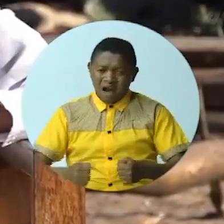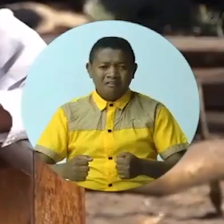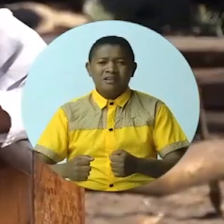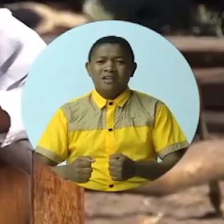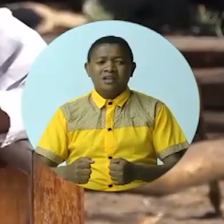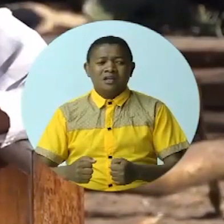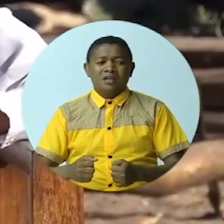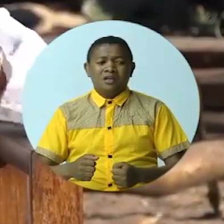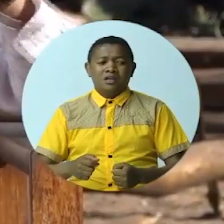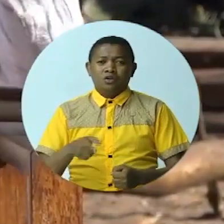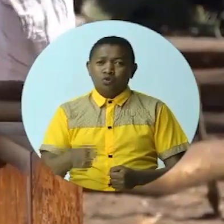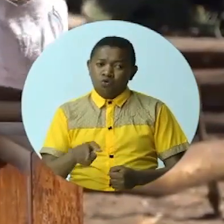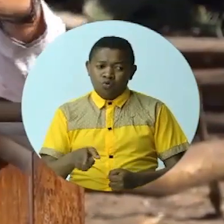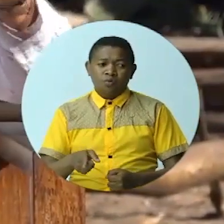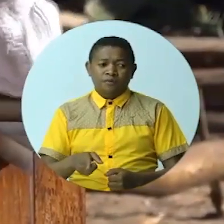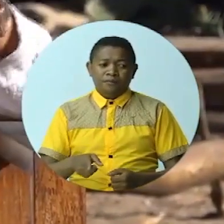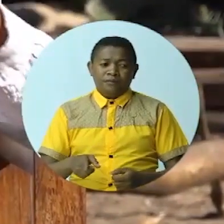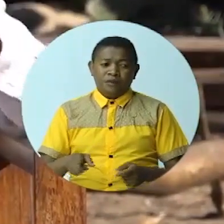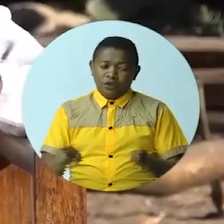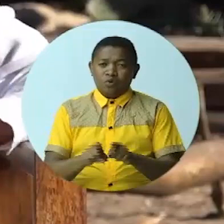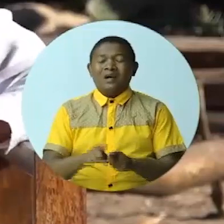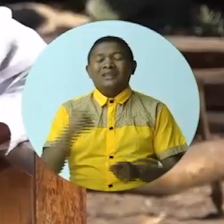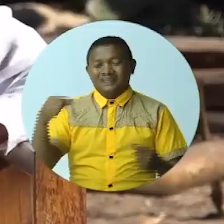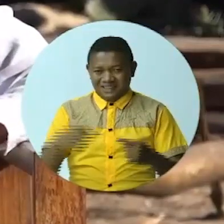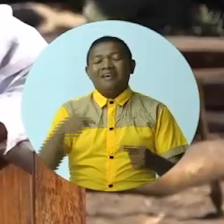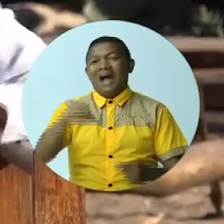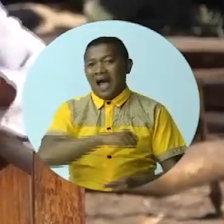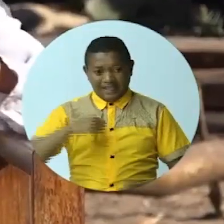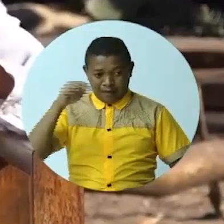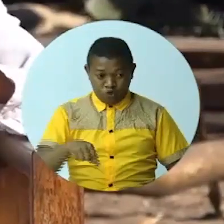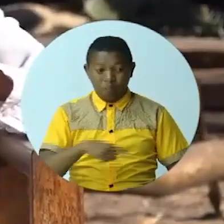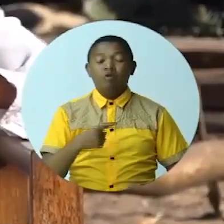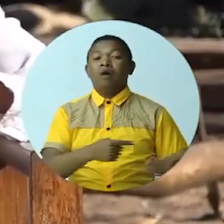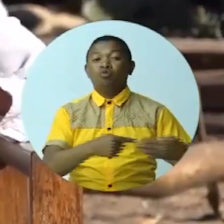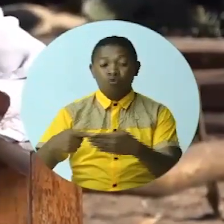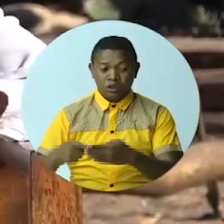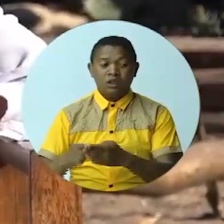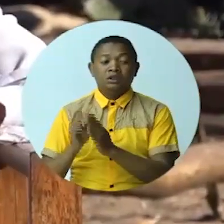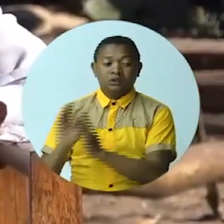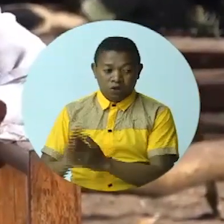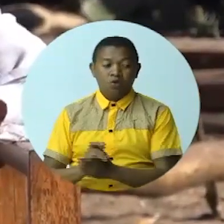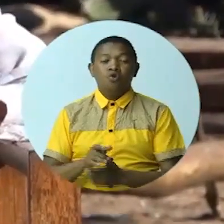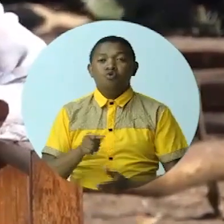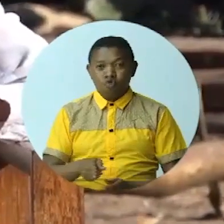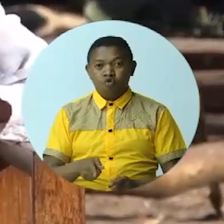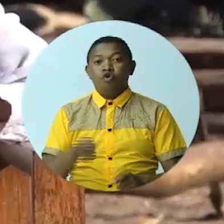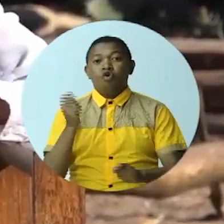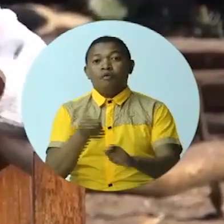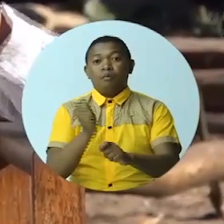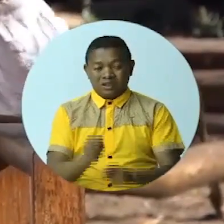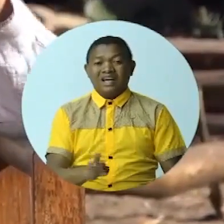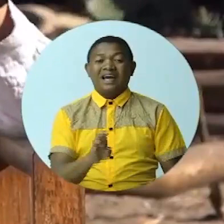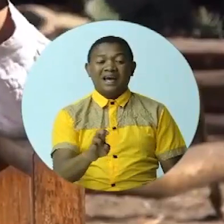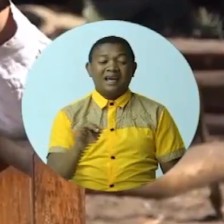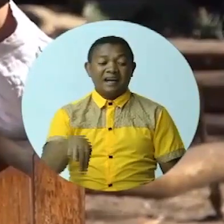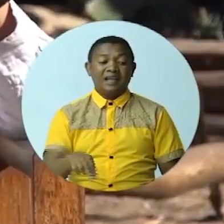Banque Africaine de Développement ary mbola zay mbola tohizantsika hatramin'izao ny fanaovana ny RNF zany